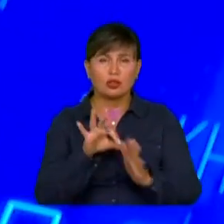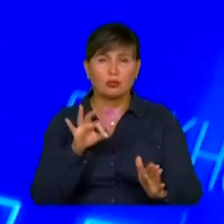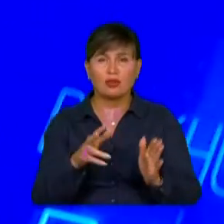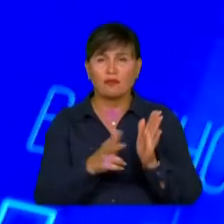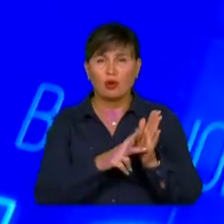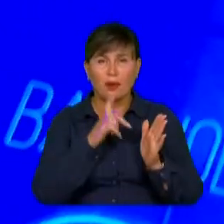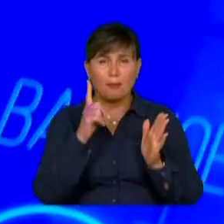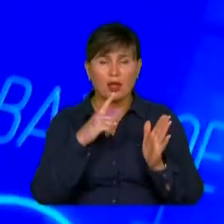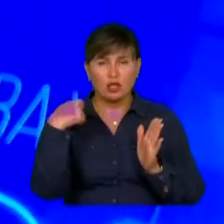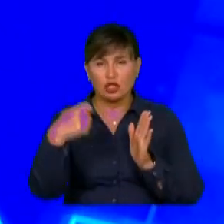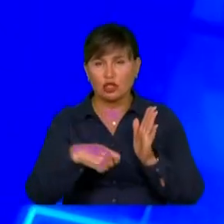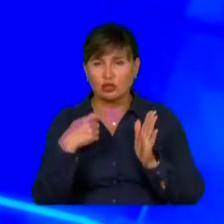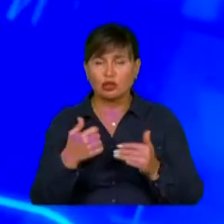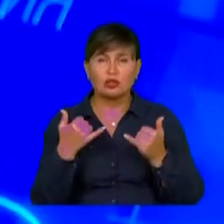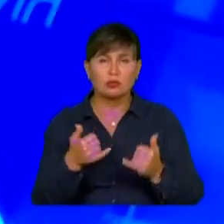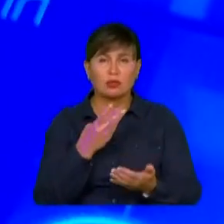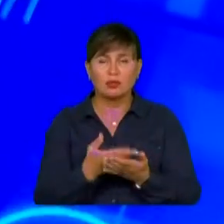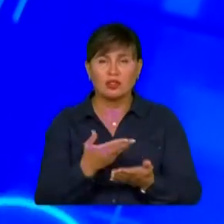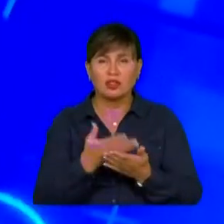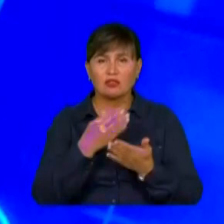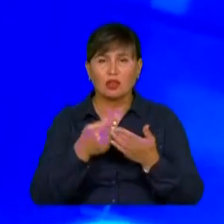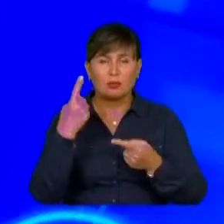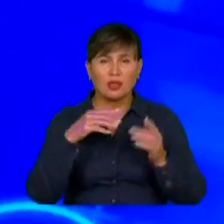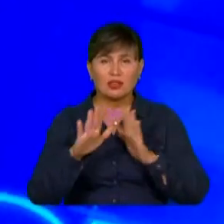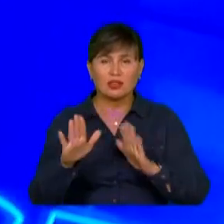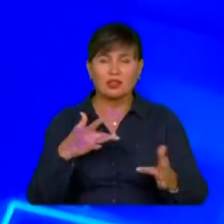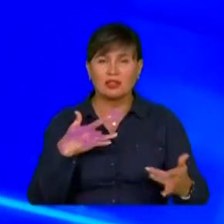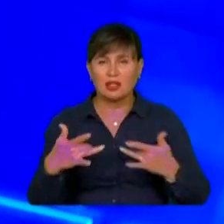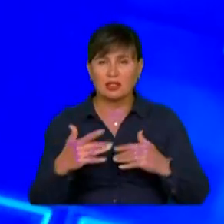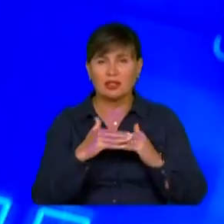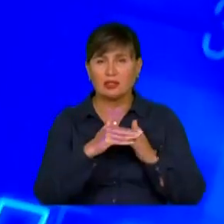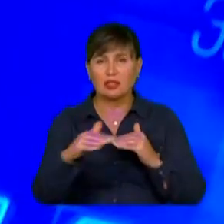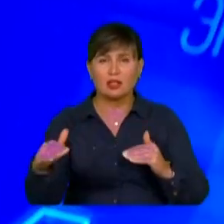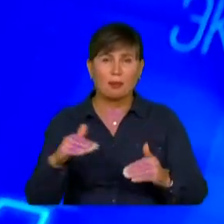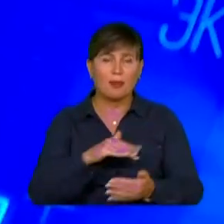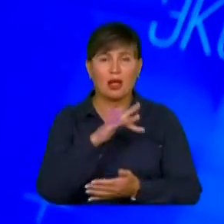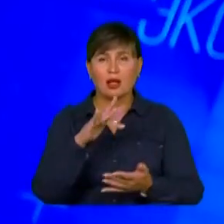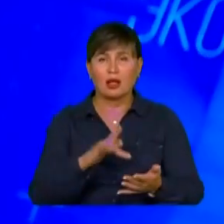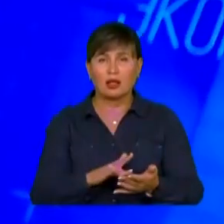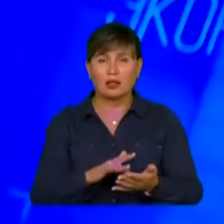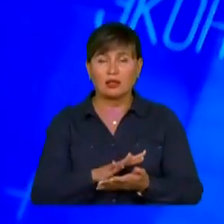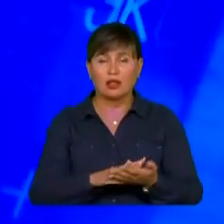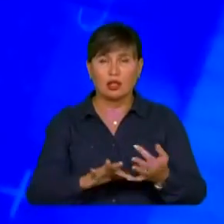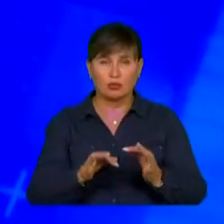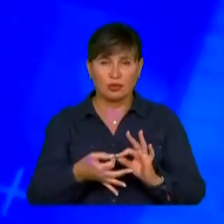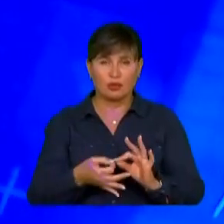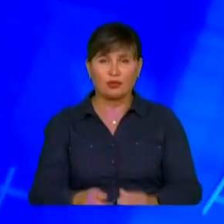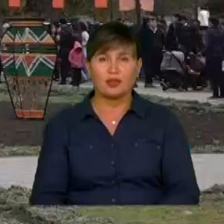8 молодых режиссеров. Теперь они представят свои постановки на театральных сценах мегаполиса. Амина Усенова продолжит